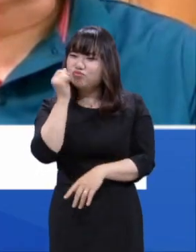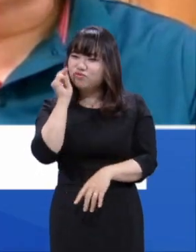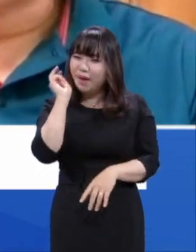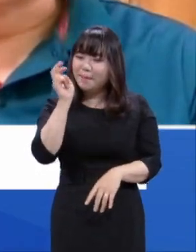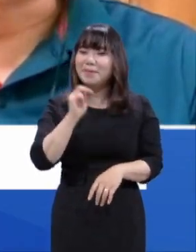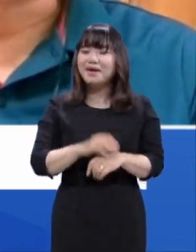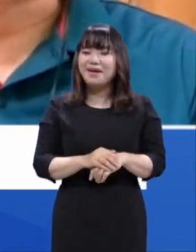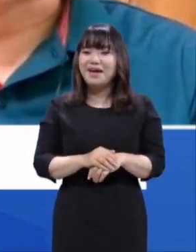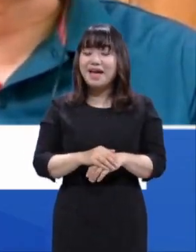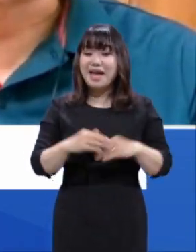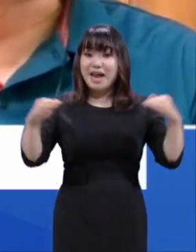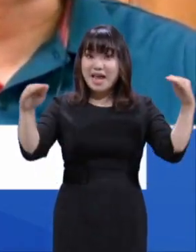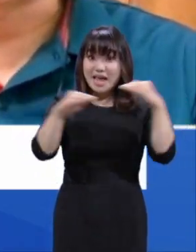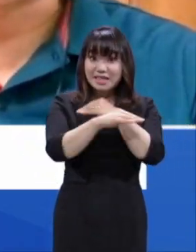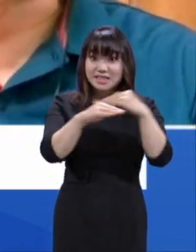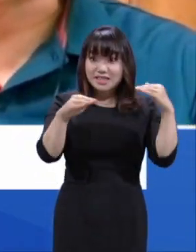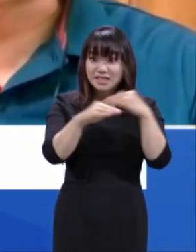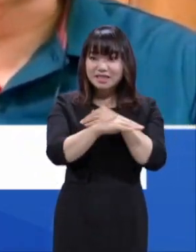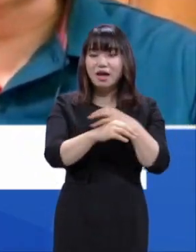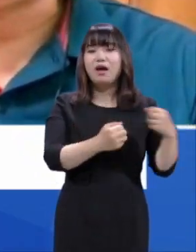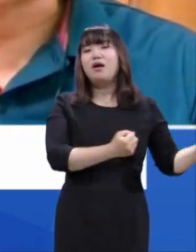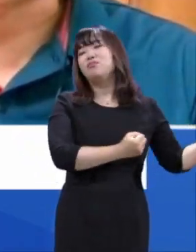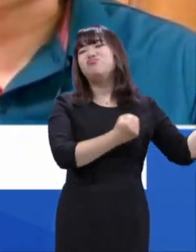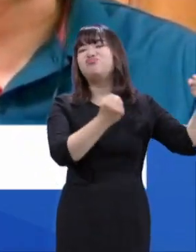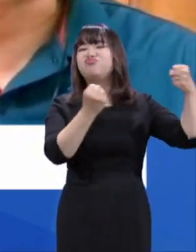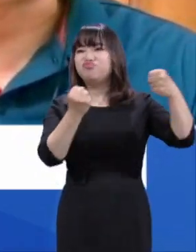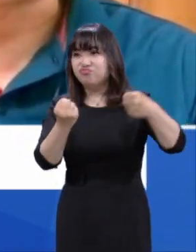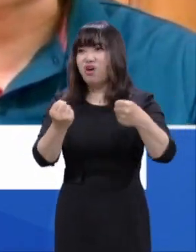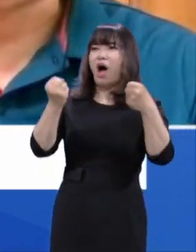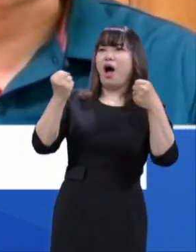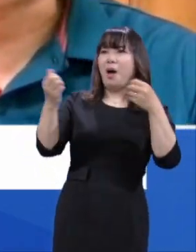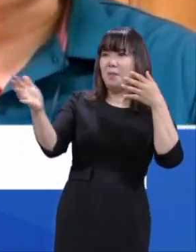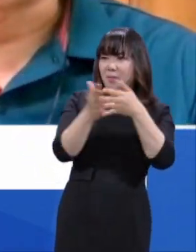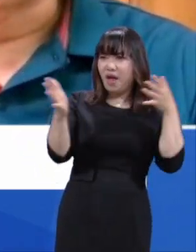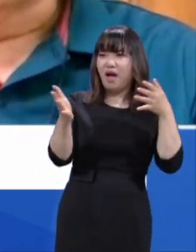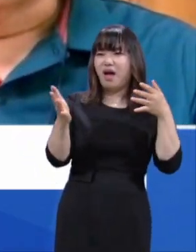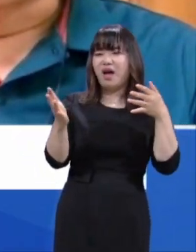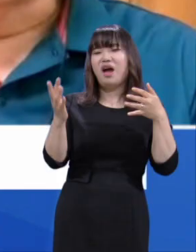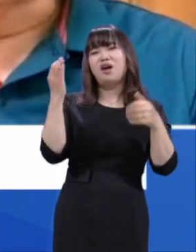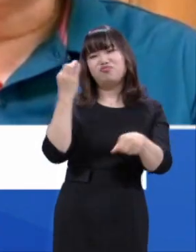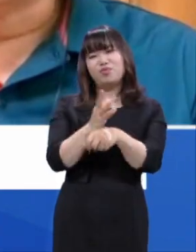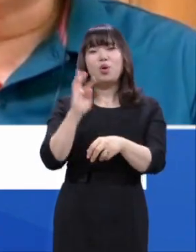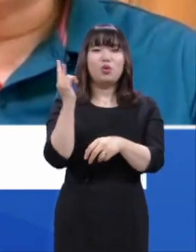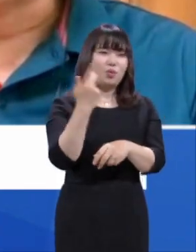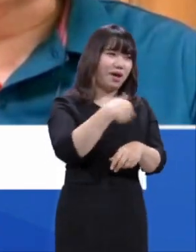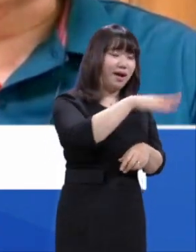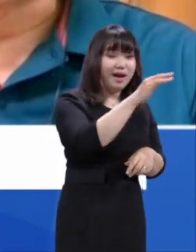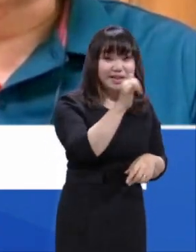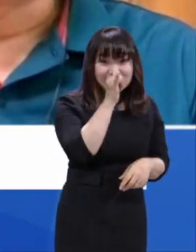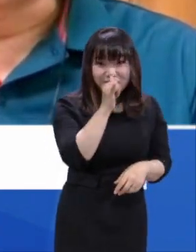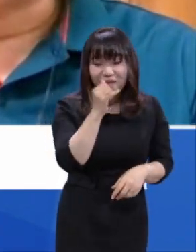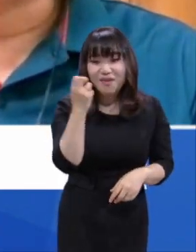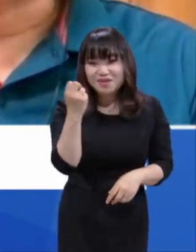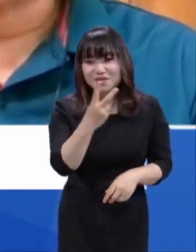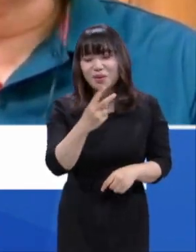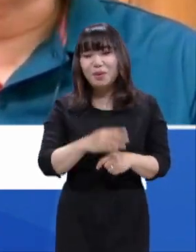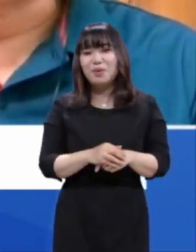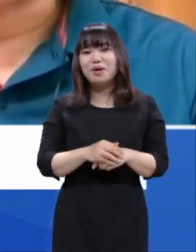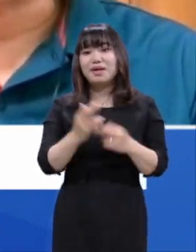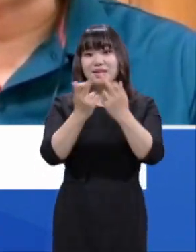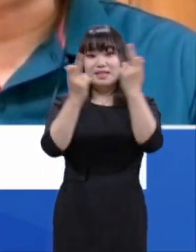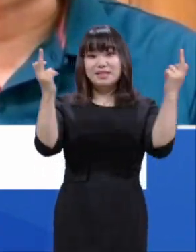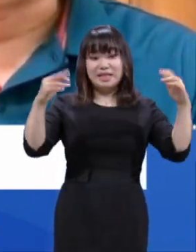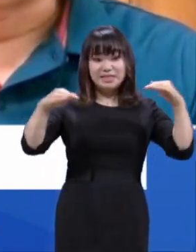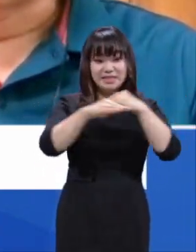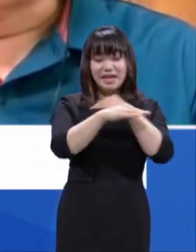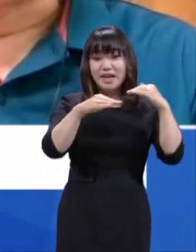네, 차량을 바로 그 진입로까지 이동을 했다가 돌아가시는 분들도 많았고요. 네, 그리고 실제로 그 인왕산로 차 없는